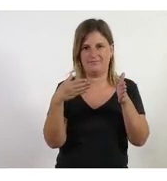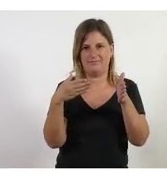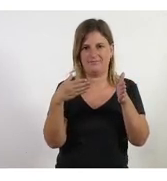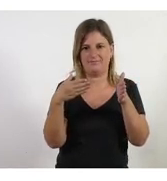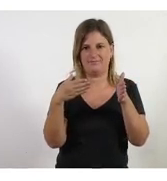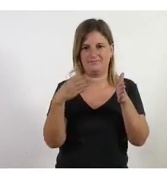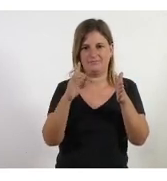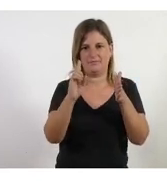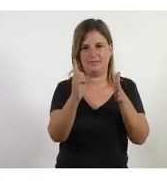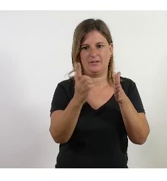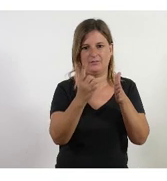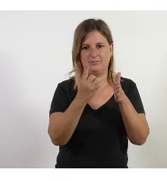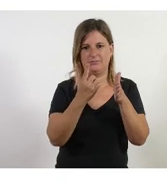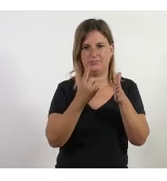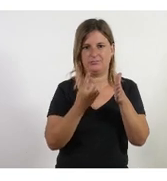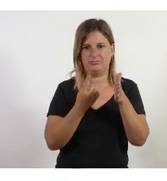Surs.